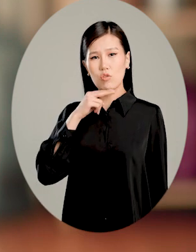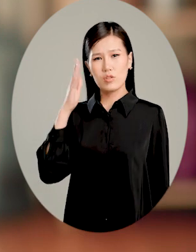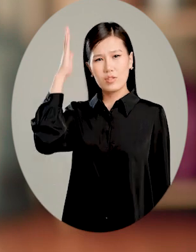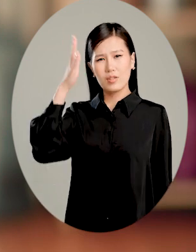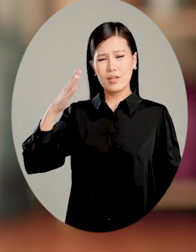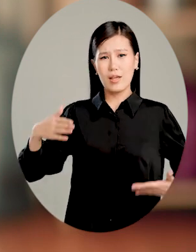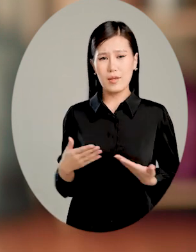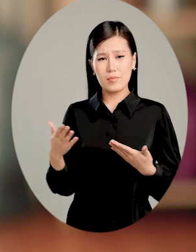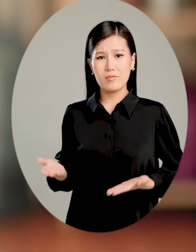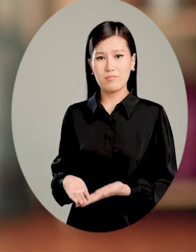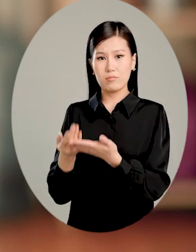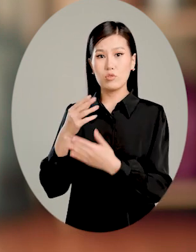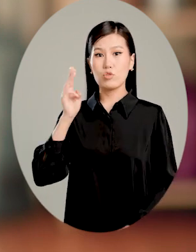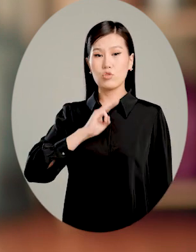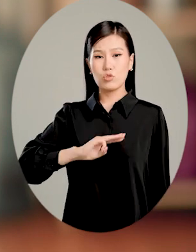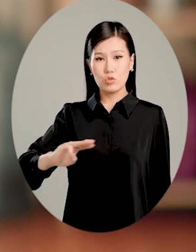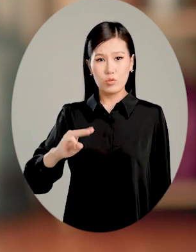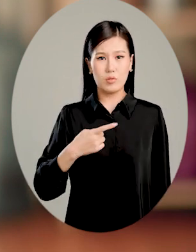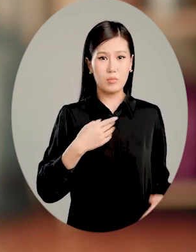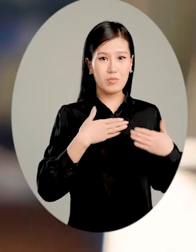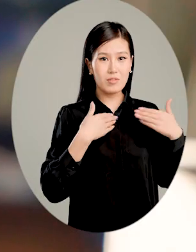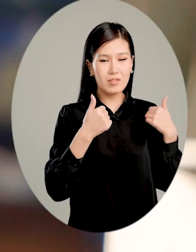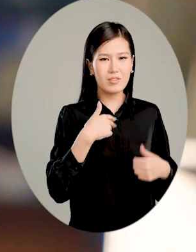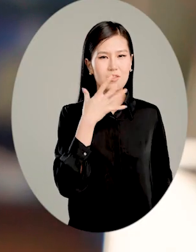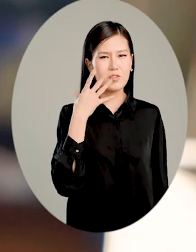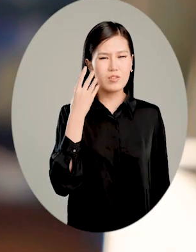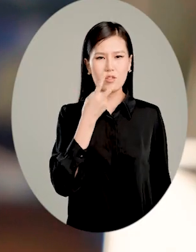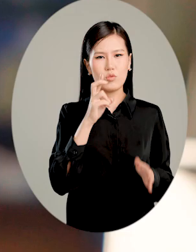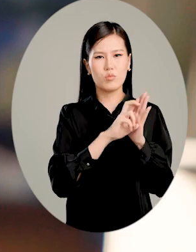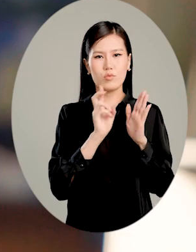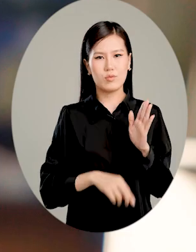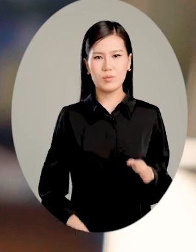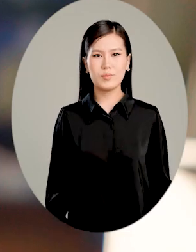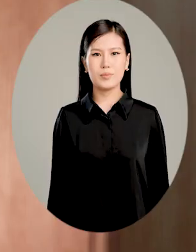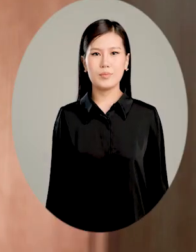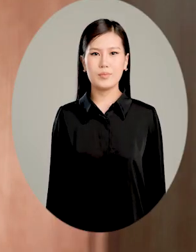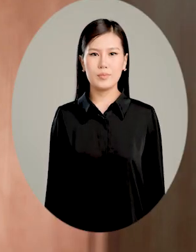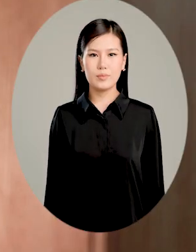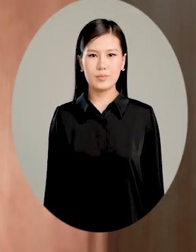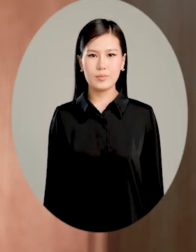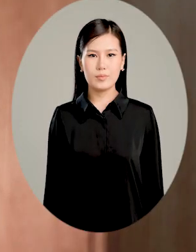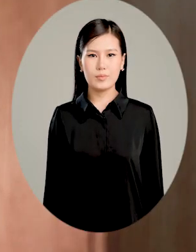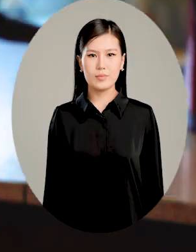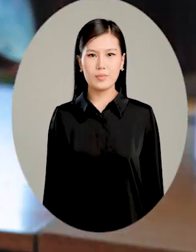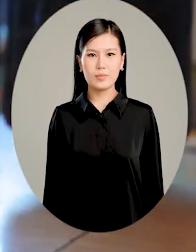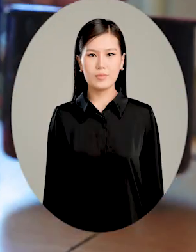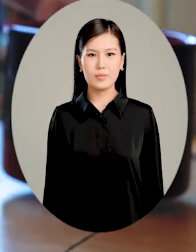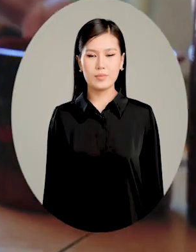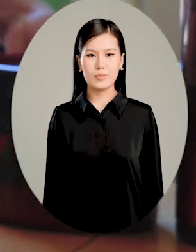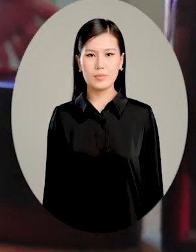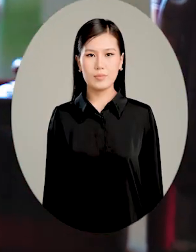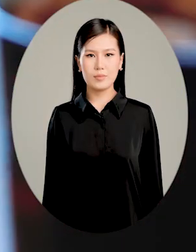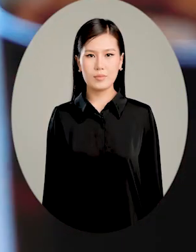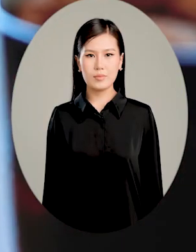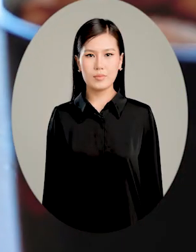охиныхоо ирээдүг гэгээлгээр хардаг болгохын тулд надад шантрах гэдэг юм байхсгүй байхад хамт.